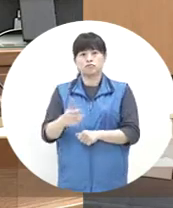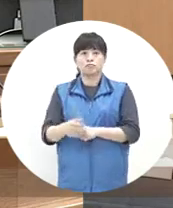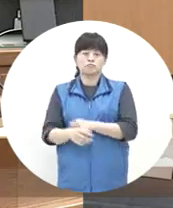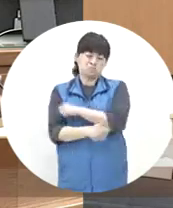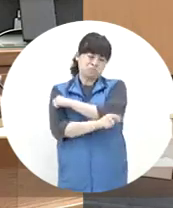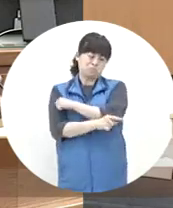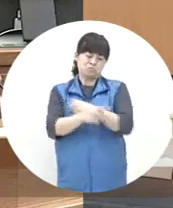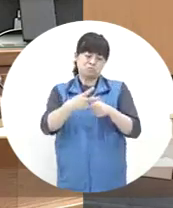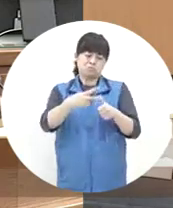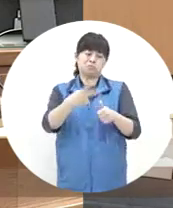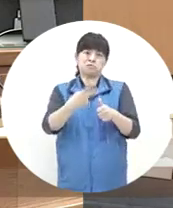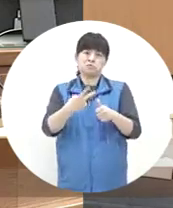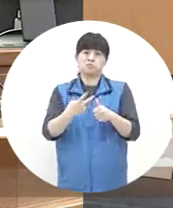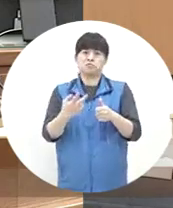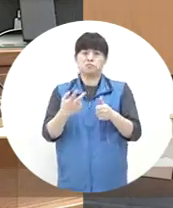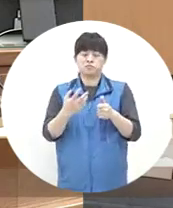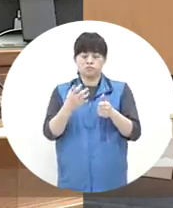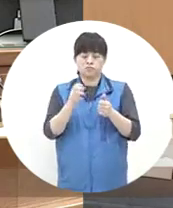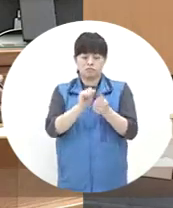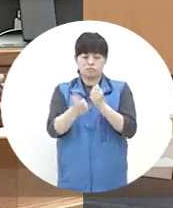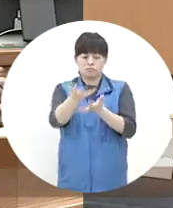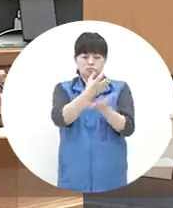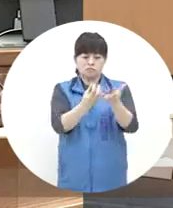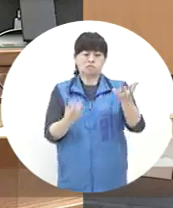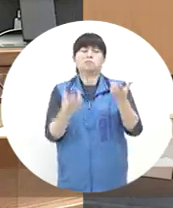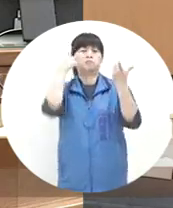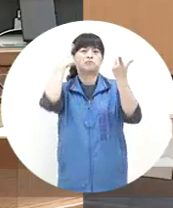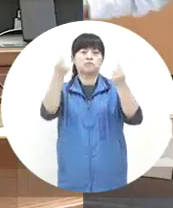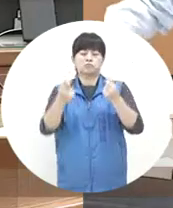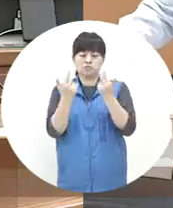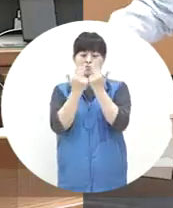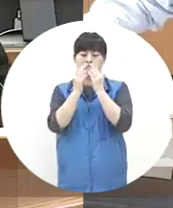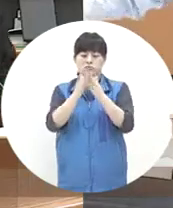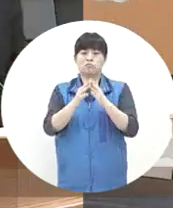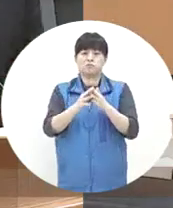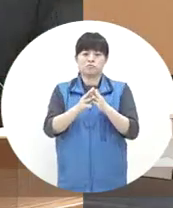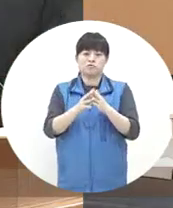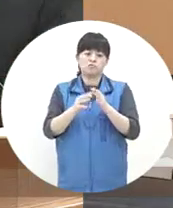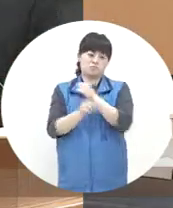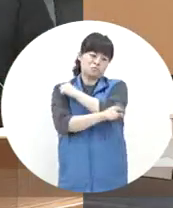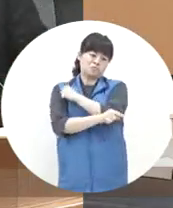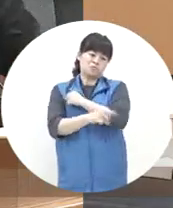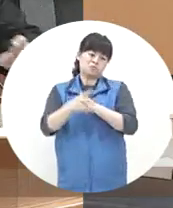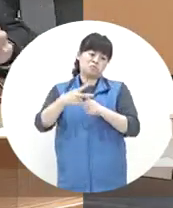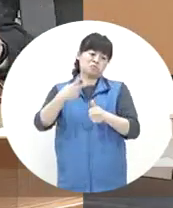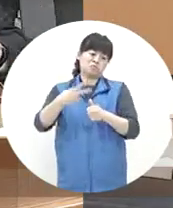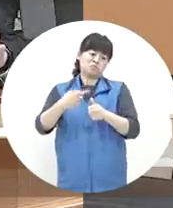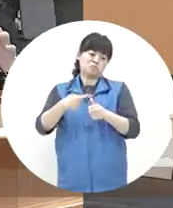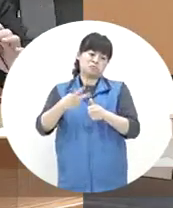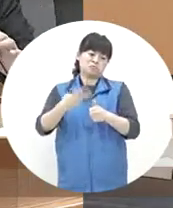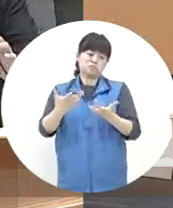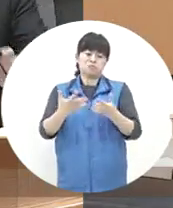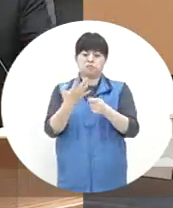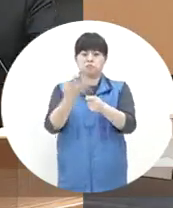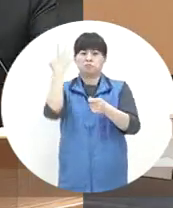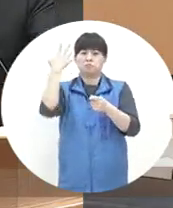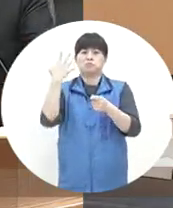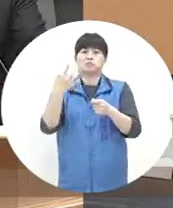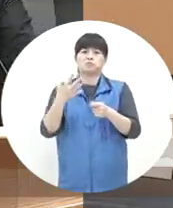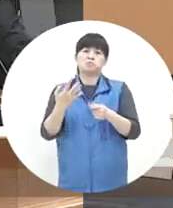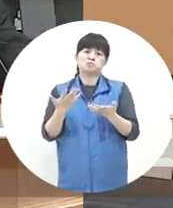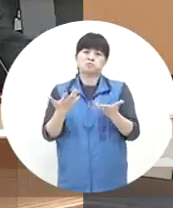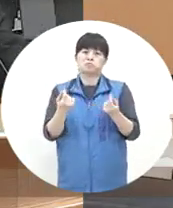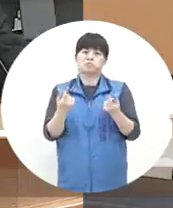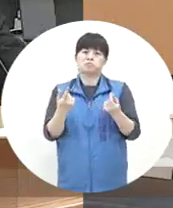是这跟统筹分配税款一样啦，我们莺歌是新北市29区倒数第一名就对了啦，跟倒数第二名4年前跟倒数第二名的这